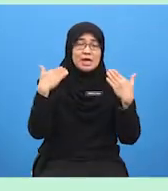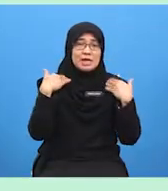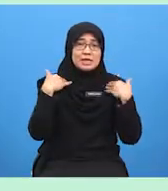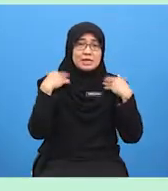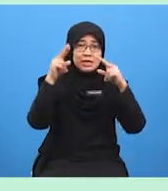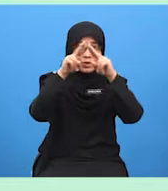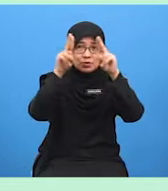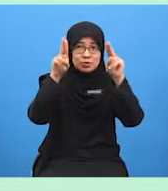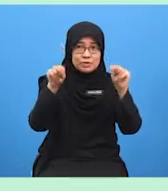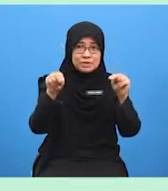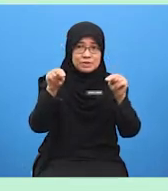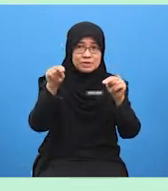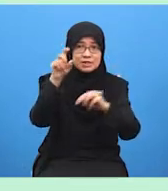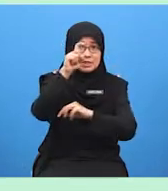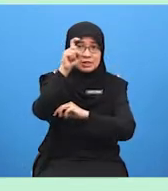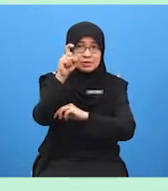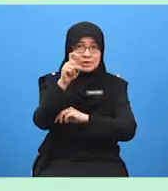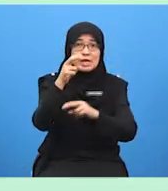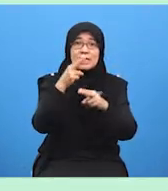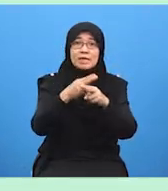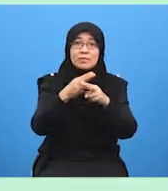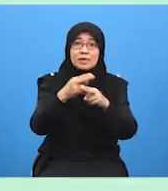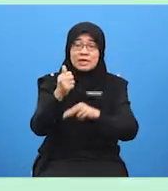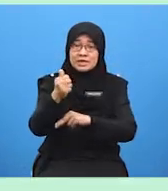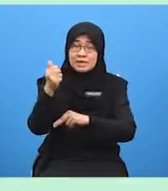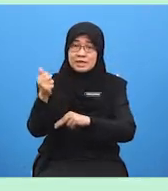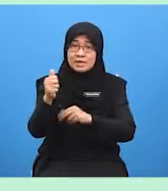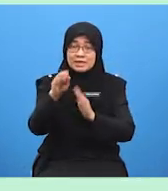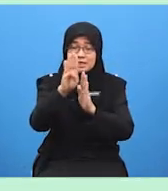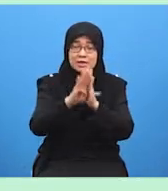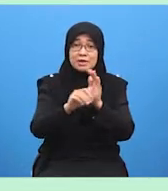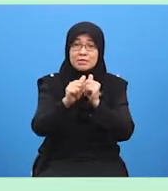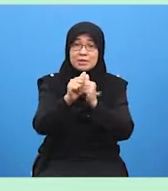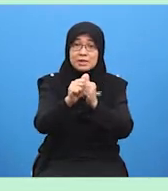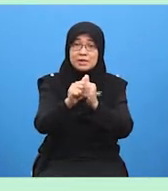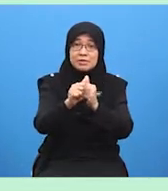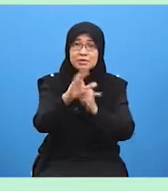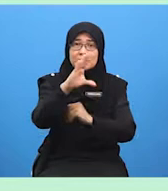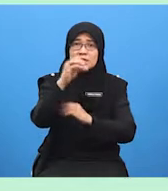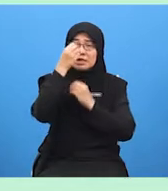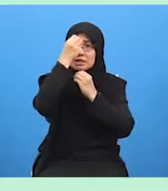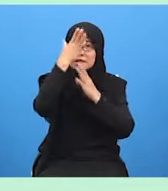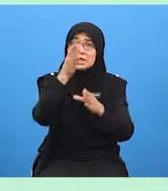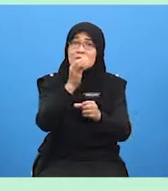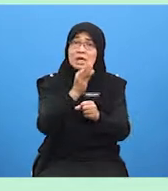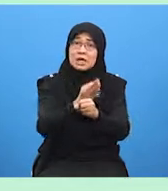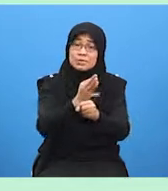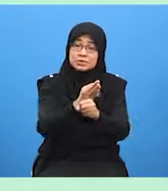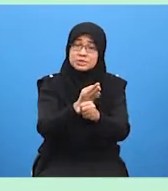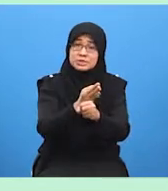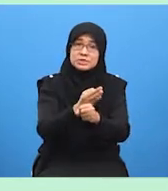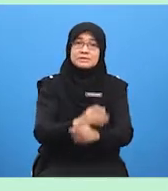ialah, namakan alatan berikut serta nyatakan fungsinya.